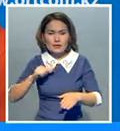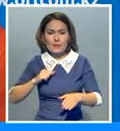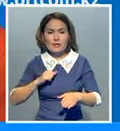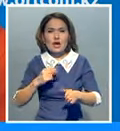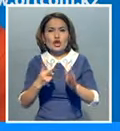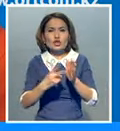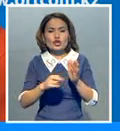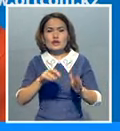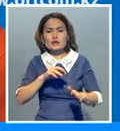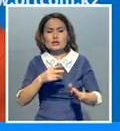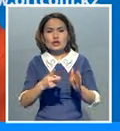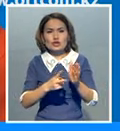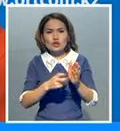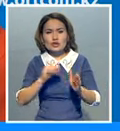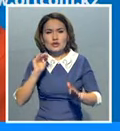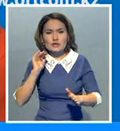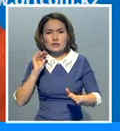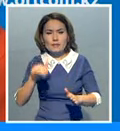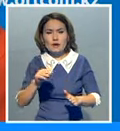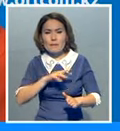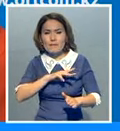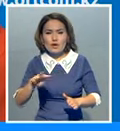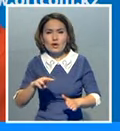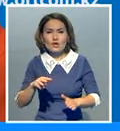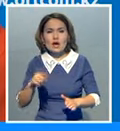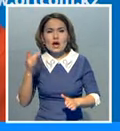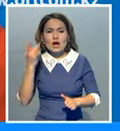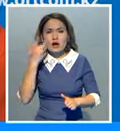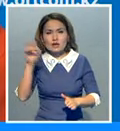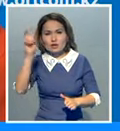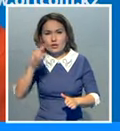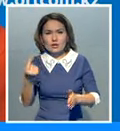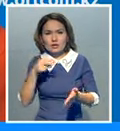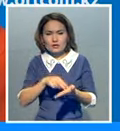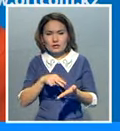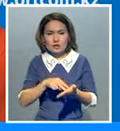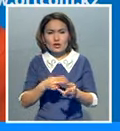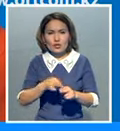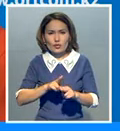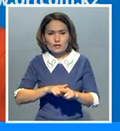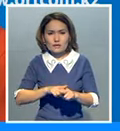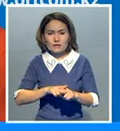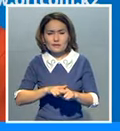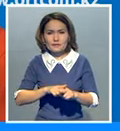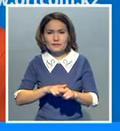сол қазір индексациямен өте жоғары баға кетті, бірақ та мен сол музейден оны